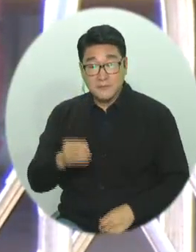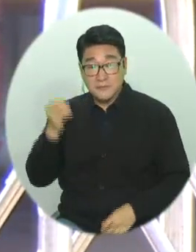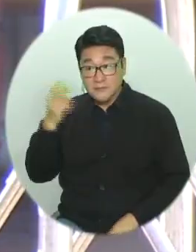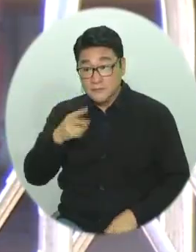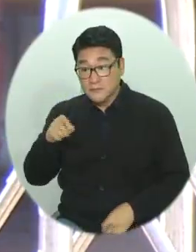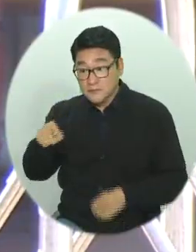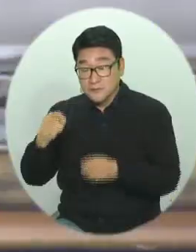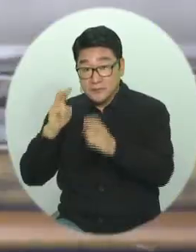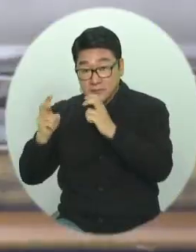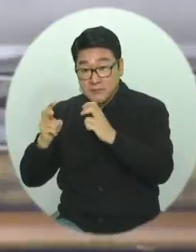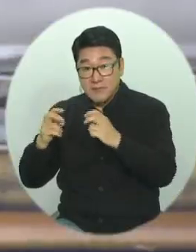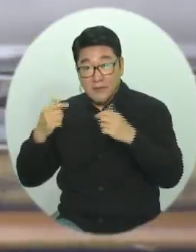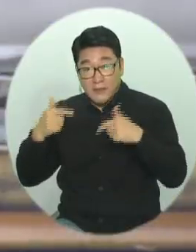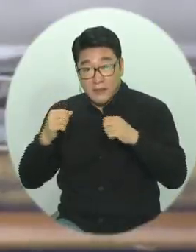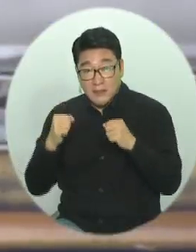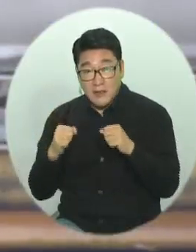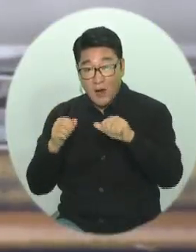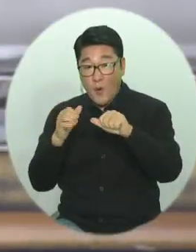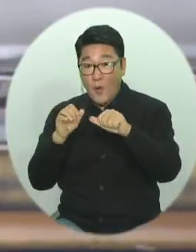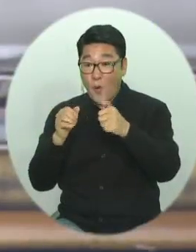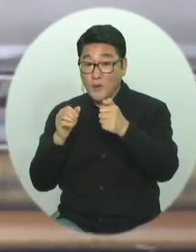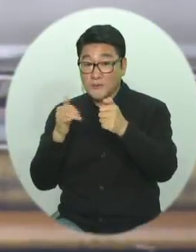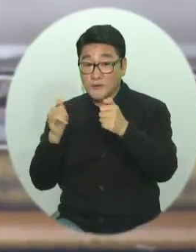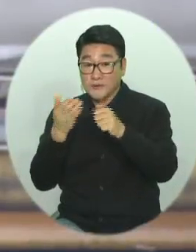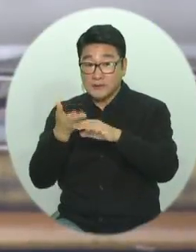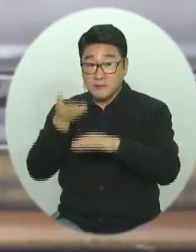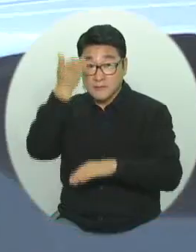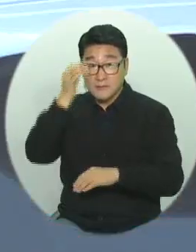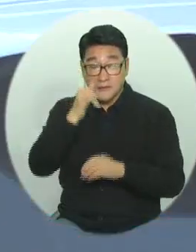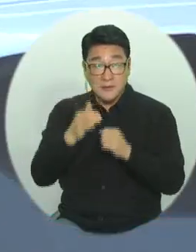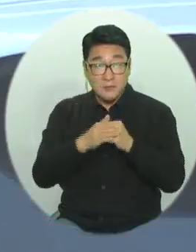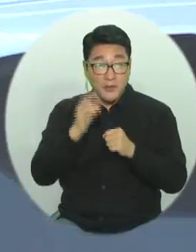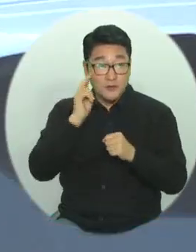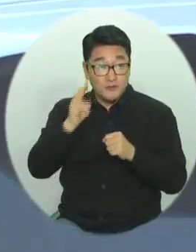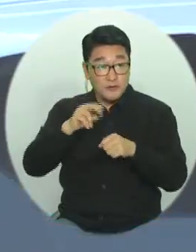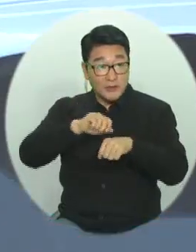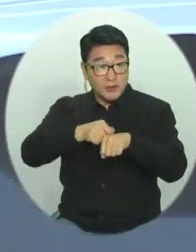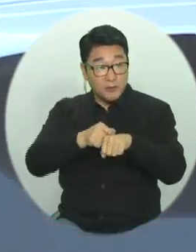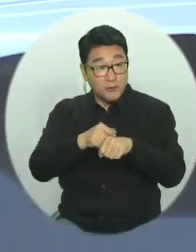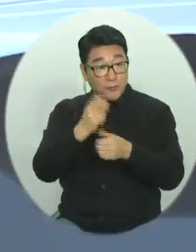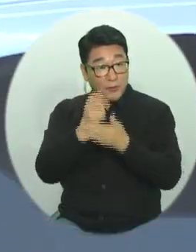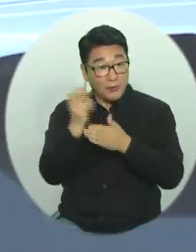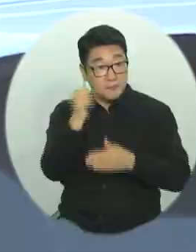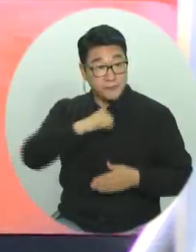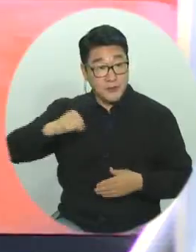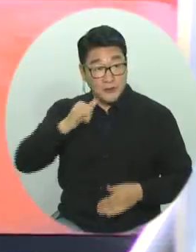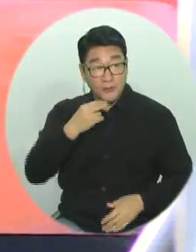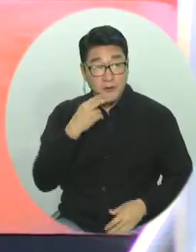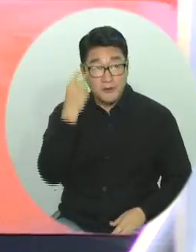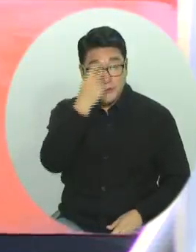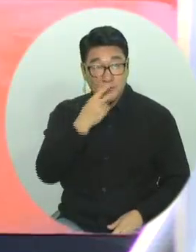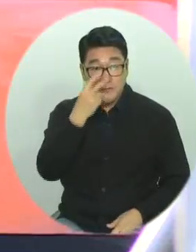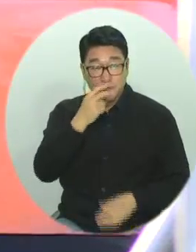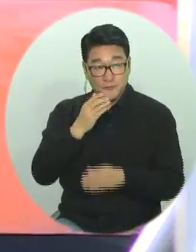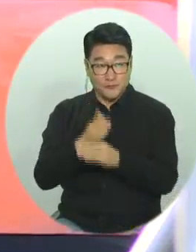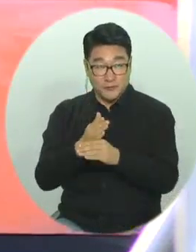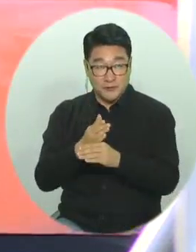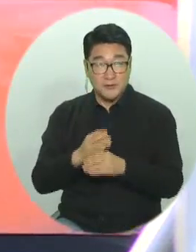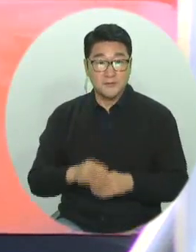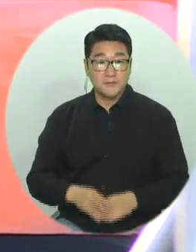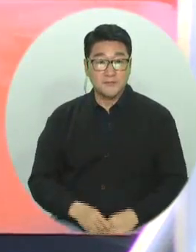한편 해당 업체의 상시 근무 노동자 수가 50인 이상인 만큼 중대재해처벌법 위반 여부도 수사하고 있습니다. MBC